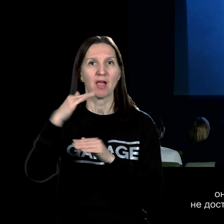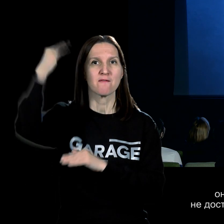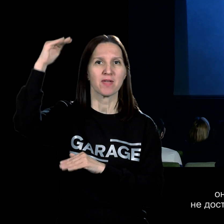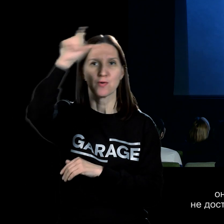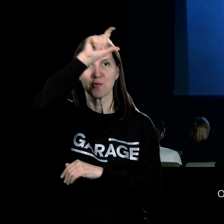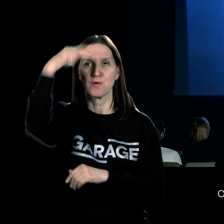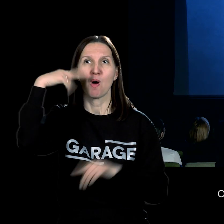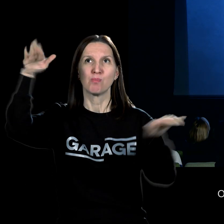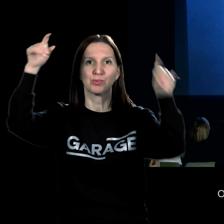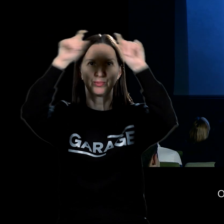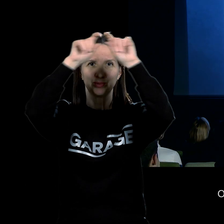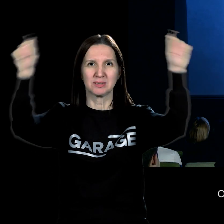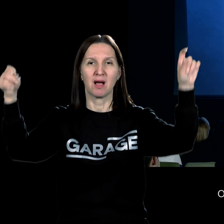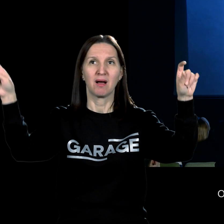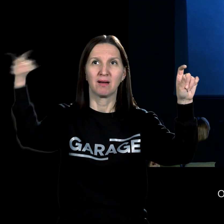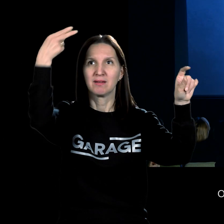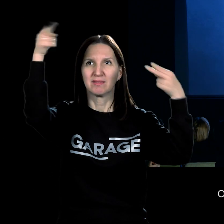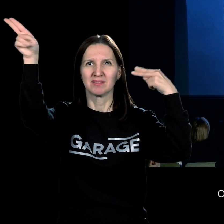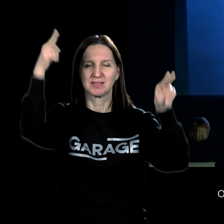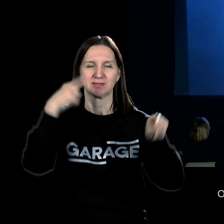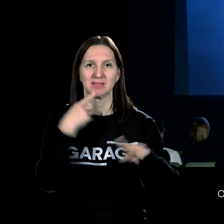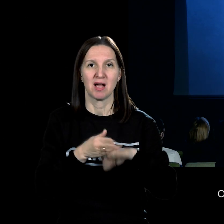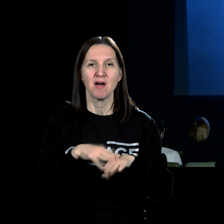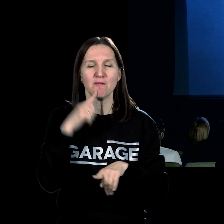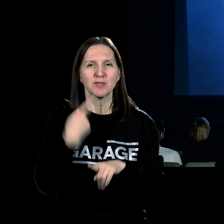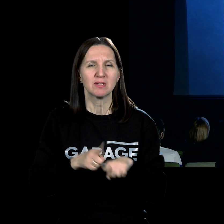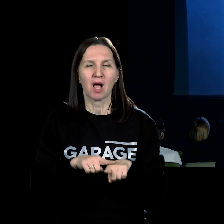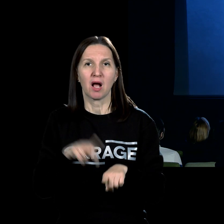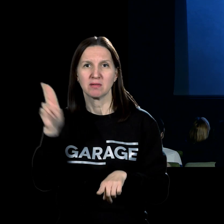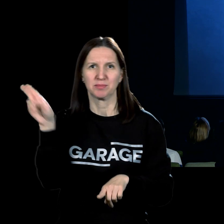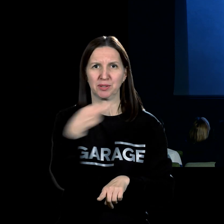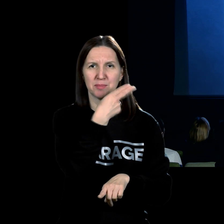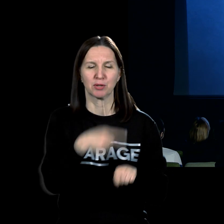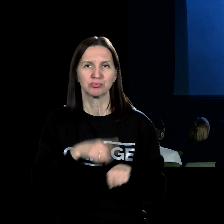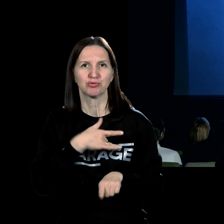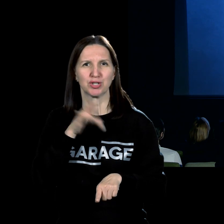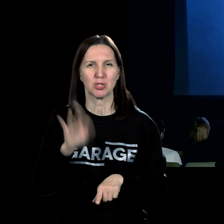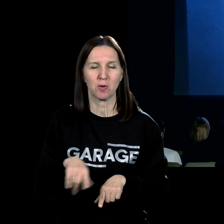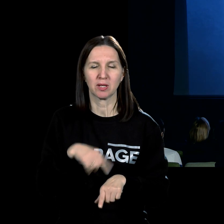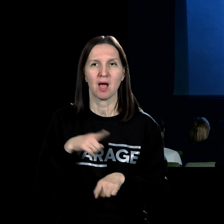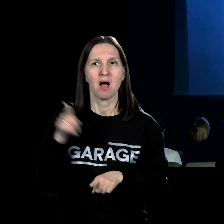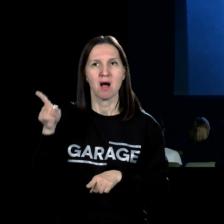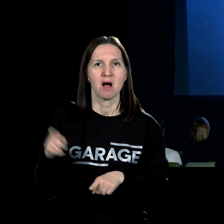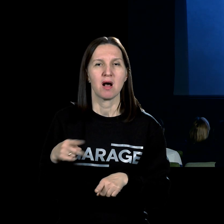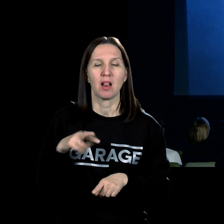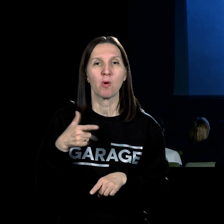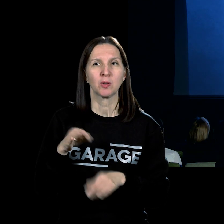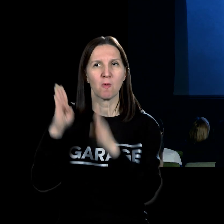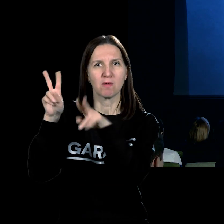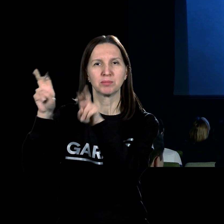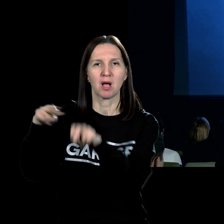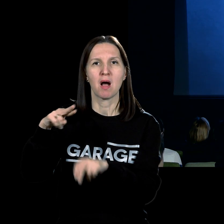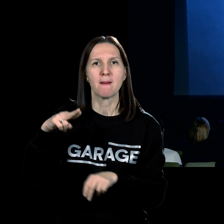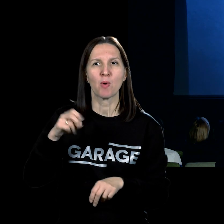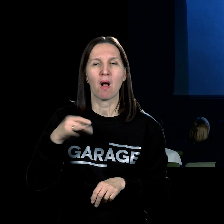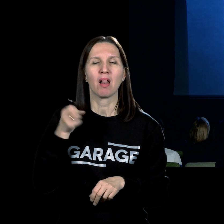чуть-чуть не закрашенная. Он понял, с какой жестокостью она это делала. Он говорит, вот про Поллока обычно говорят, что это жестоко, да? Но